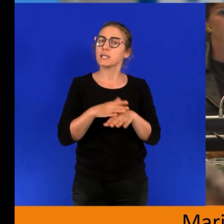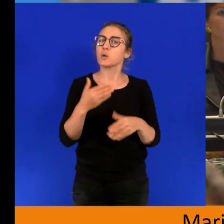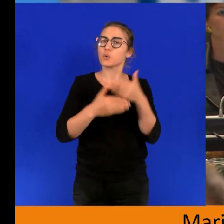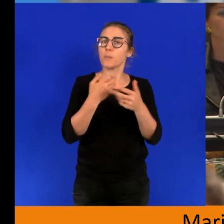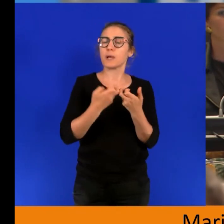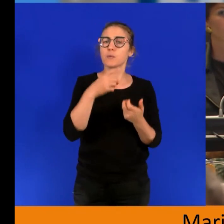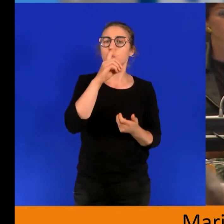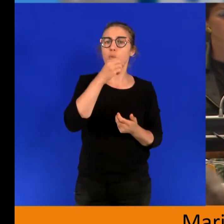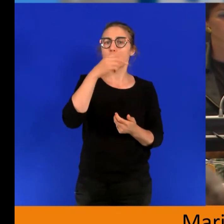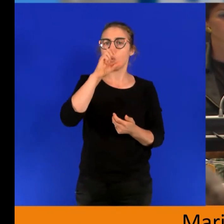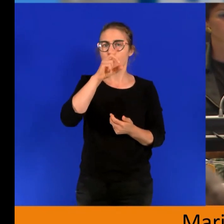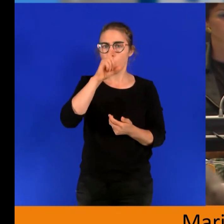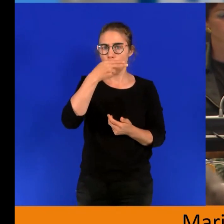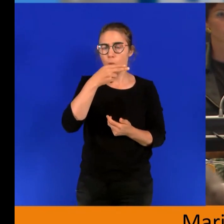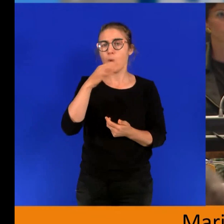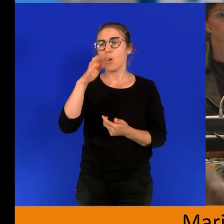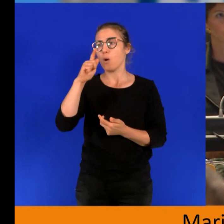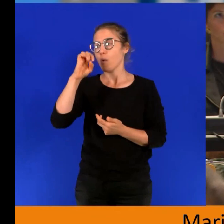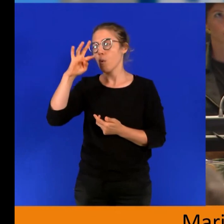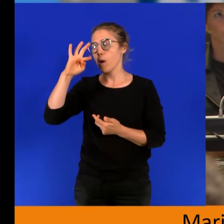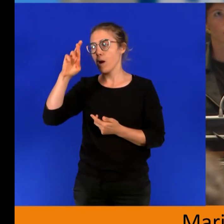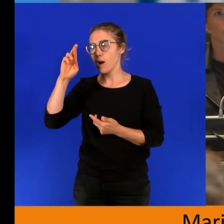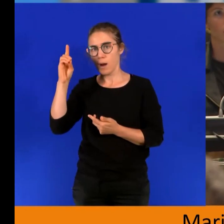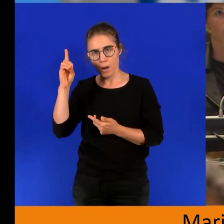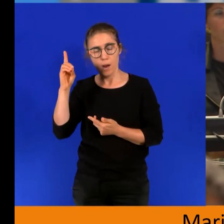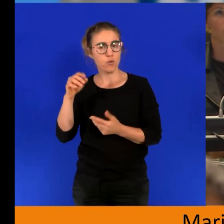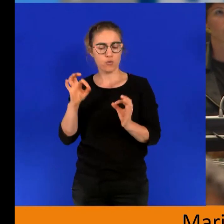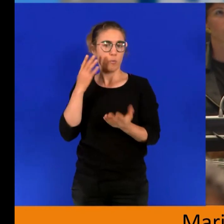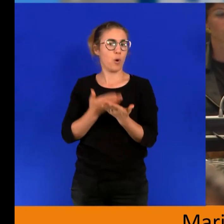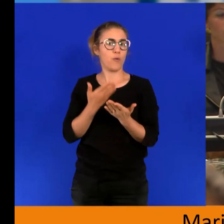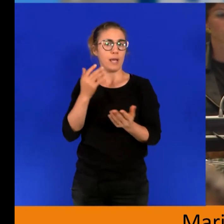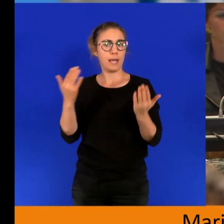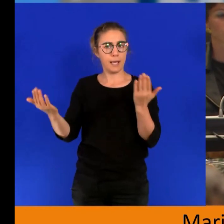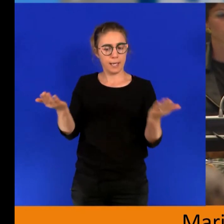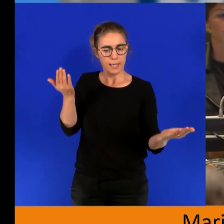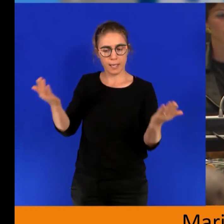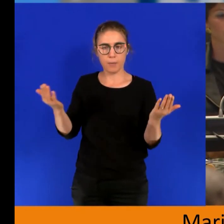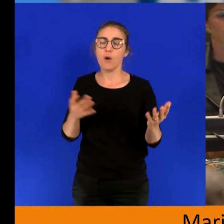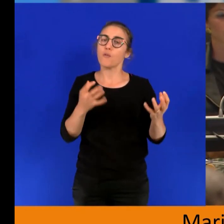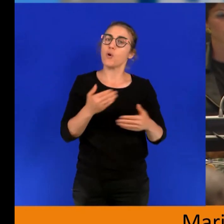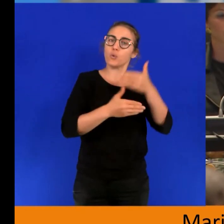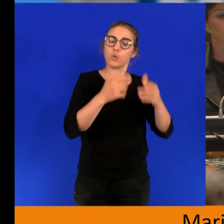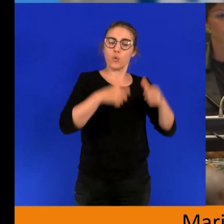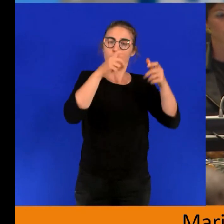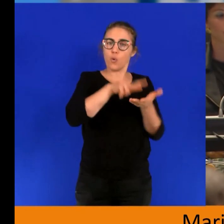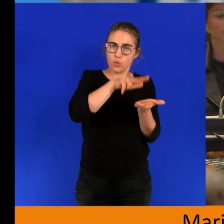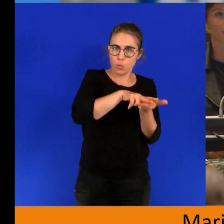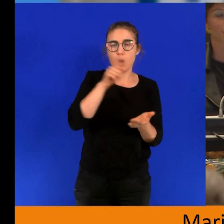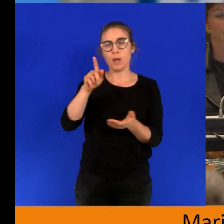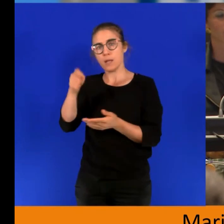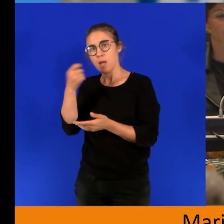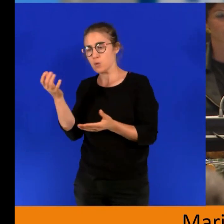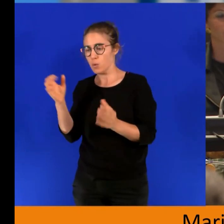Doulon-Gohard illustre la volonté de trouver le juste équilibre entre la nécessité de construire des logements et la place de la